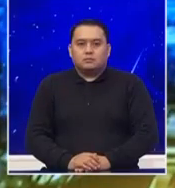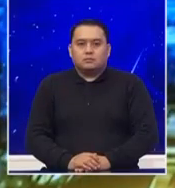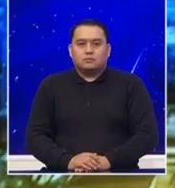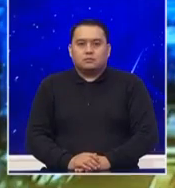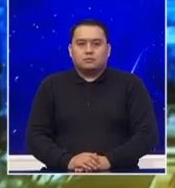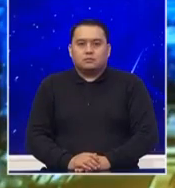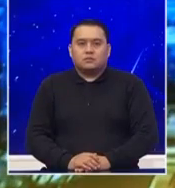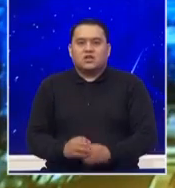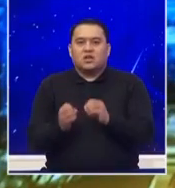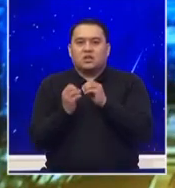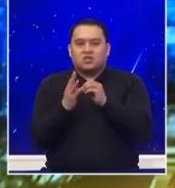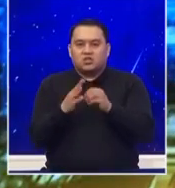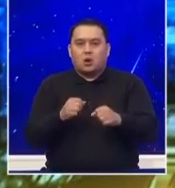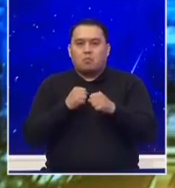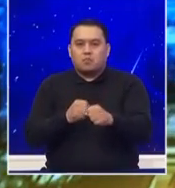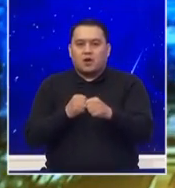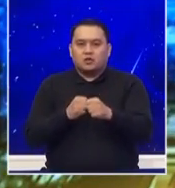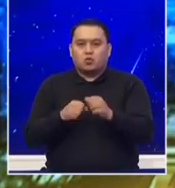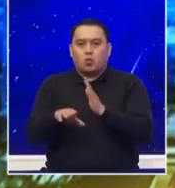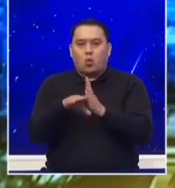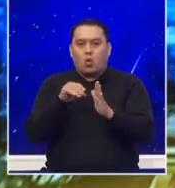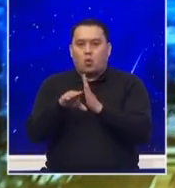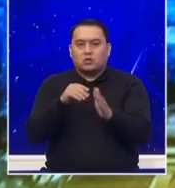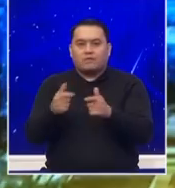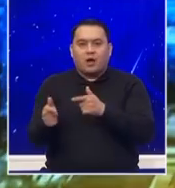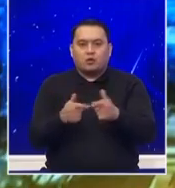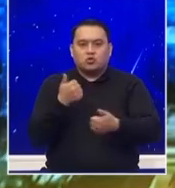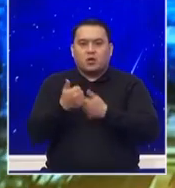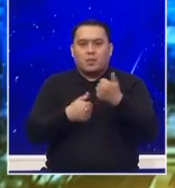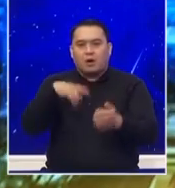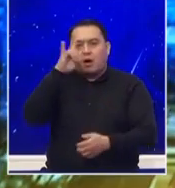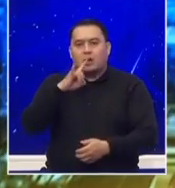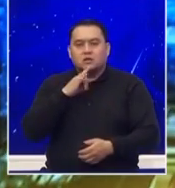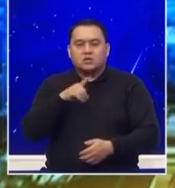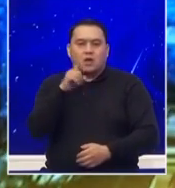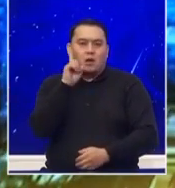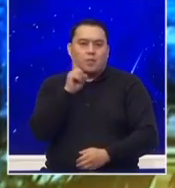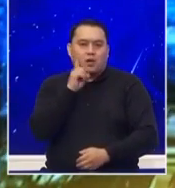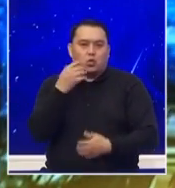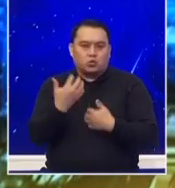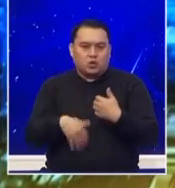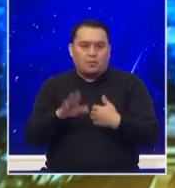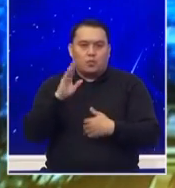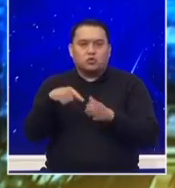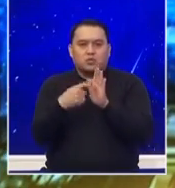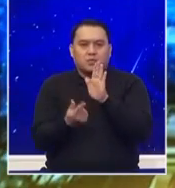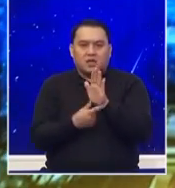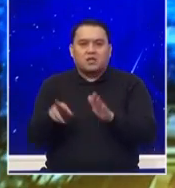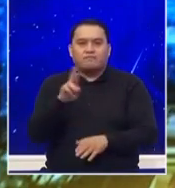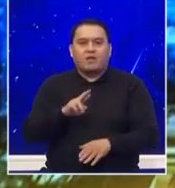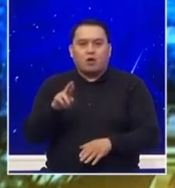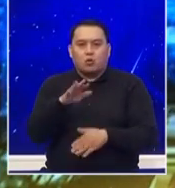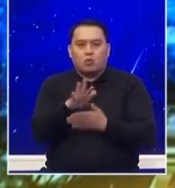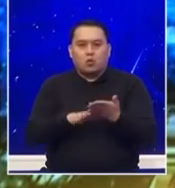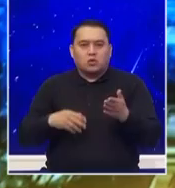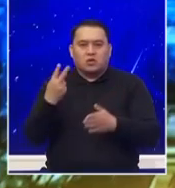Спорт сильнейших. 14 боксеров из Алматинской области готовятся к чемпионату Казахстана среди молодежи. Он стартует 17 января и